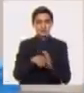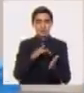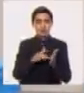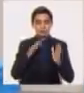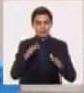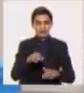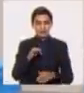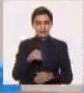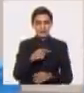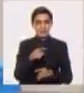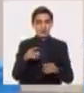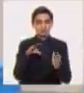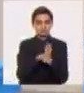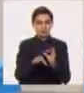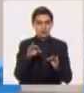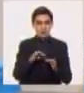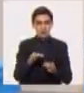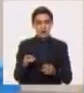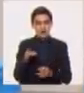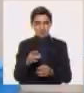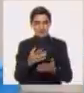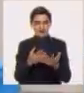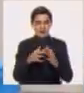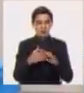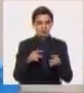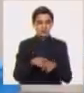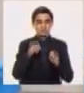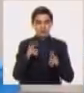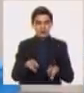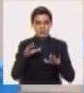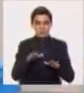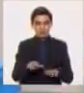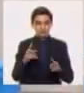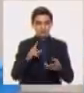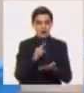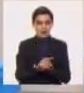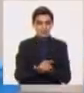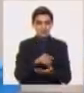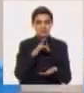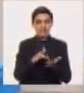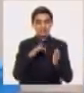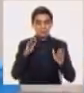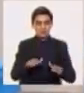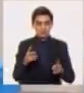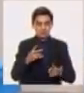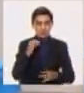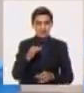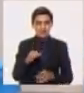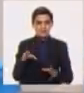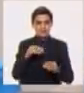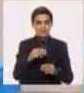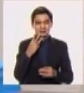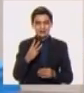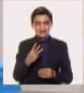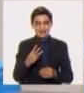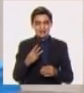мен олардың құрамына кіретін аудандарда арнайы орындар міндетті түрде орталықта орналасуы және олардың саны үшеуден